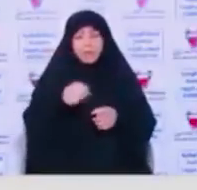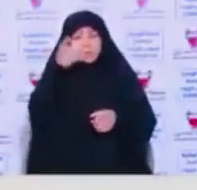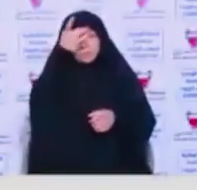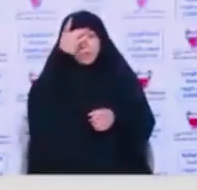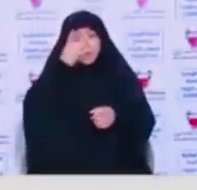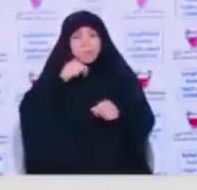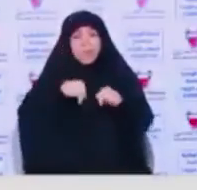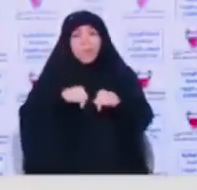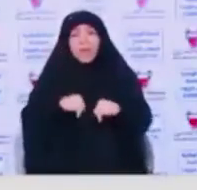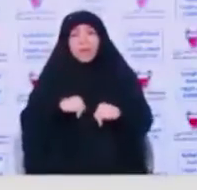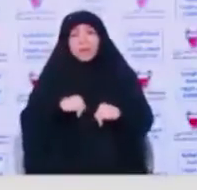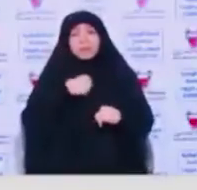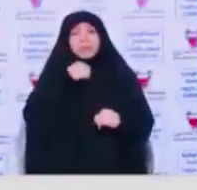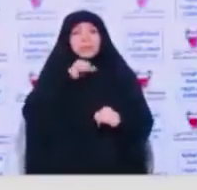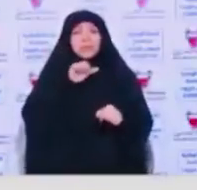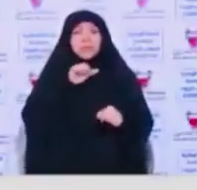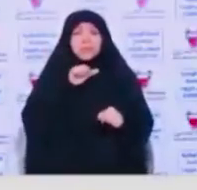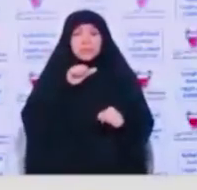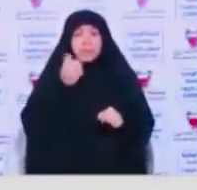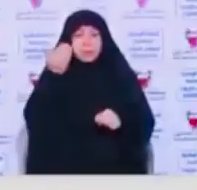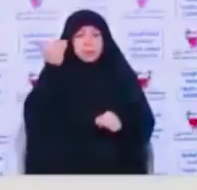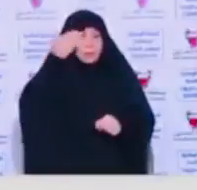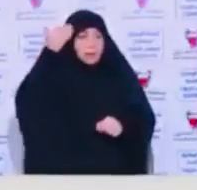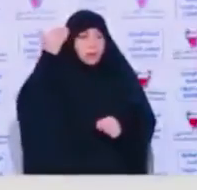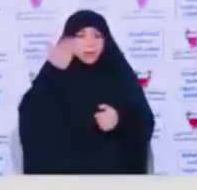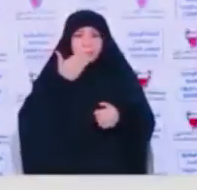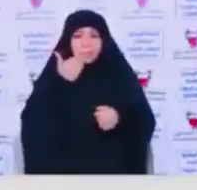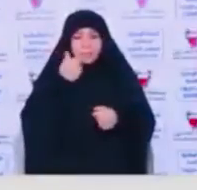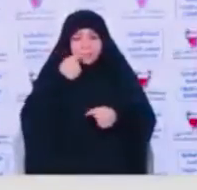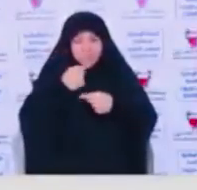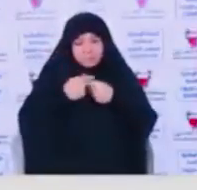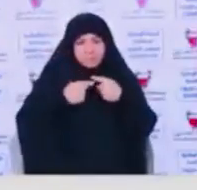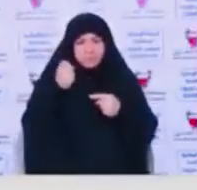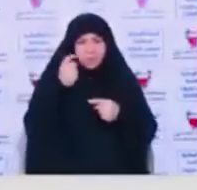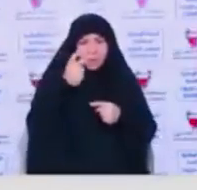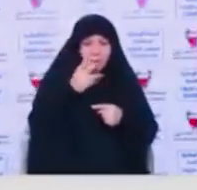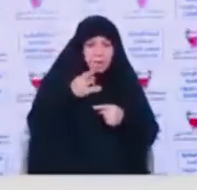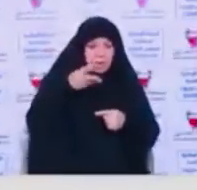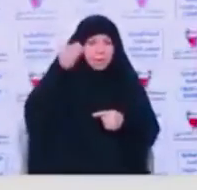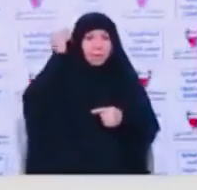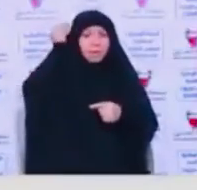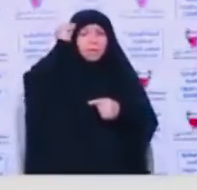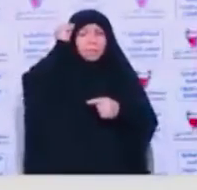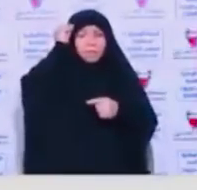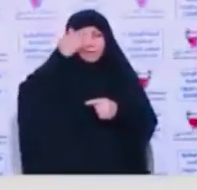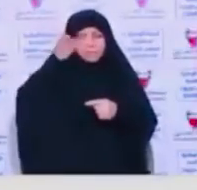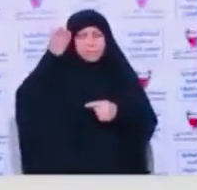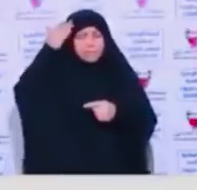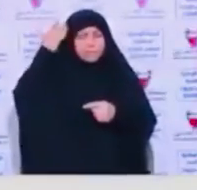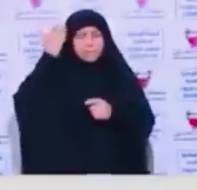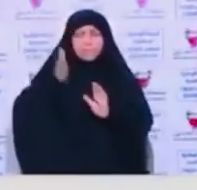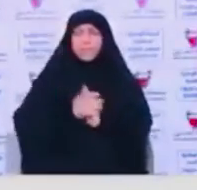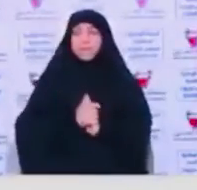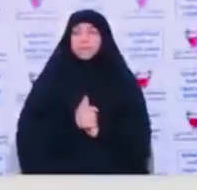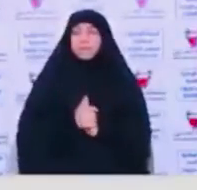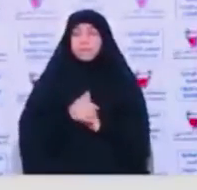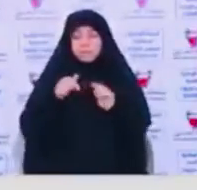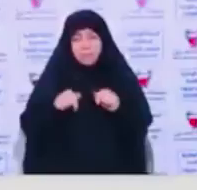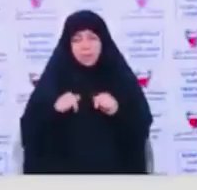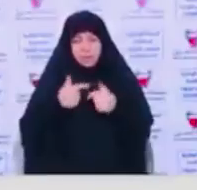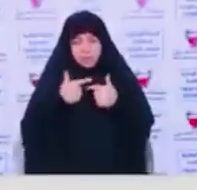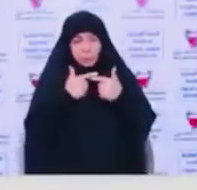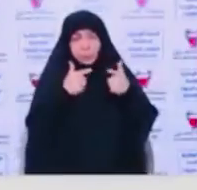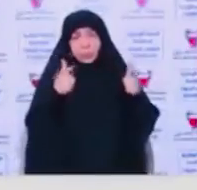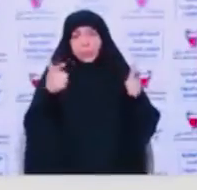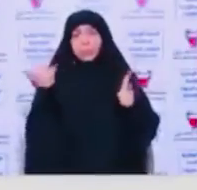في كيفية التصدي لهذا الوباء اللي انتشر في أنحاء العالم. فموضوع لهذا اليوم اللي أنا حاب أشارككم